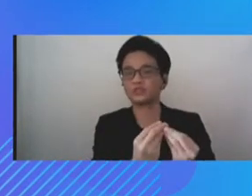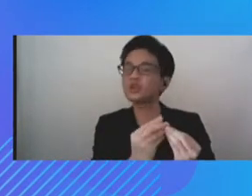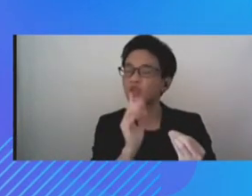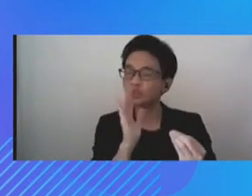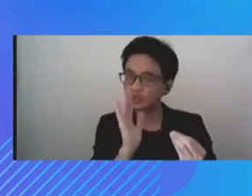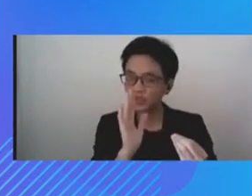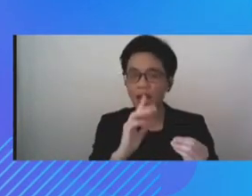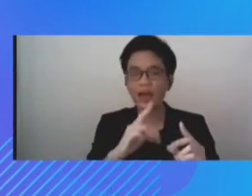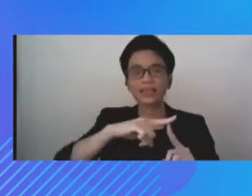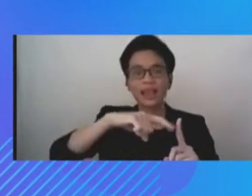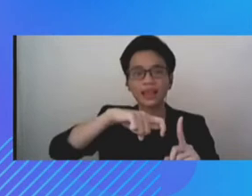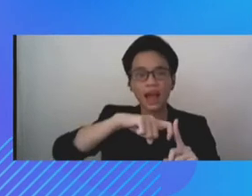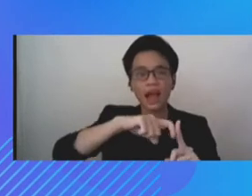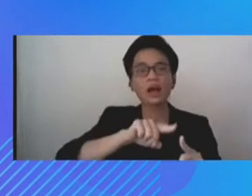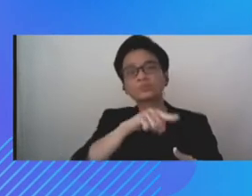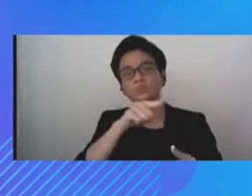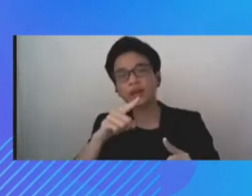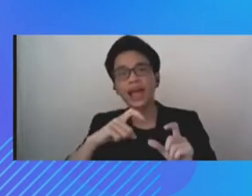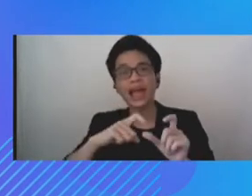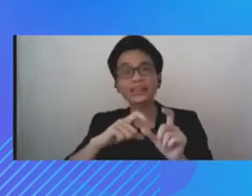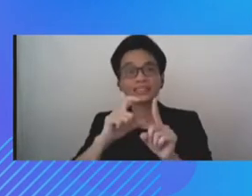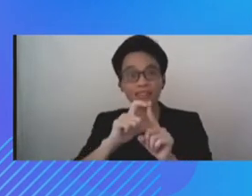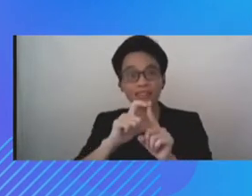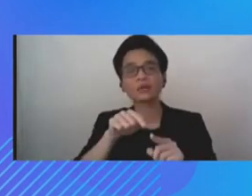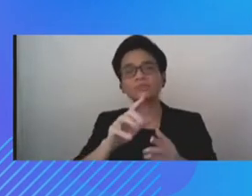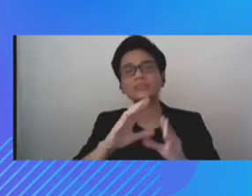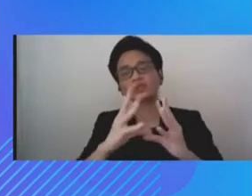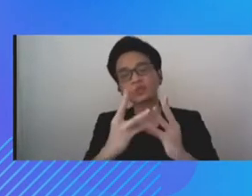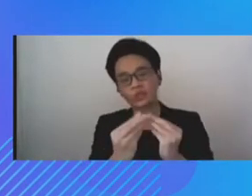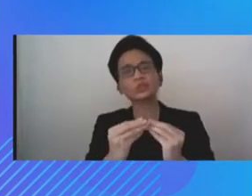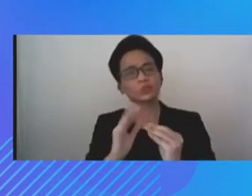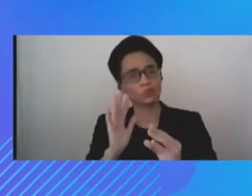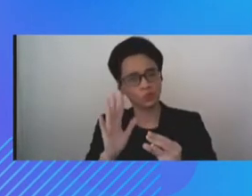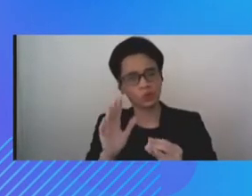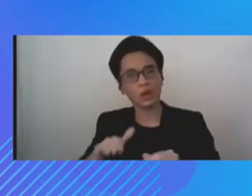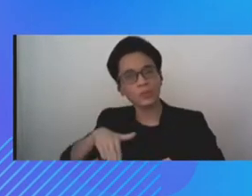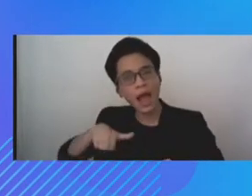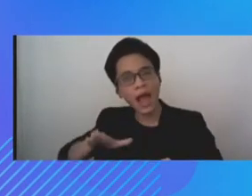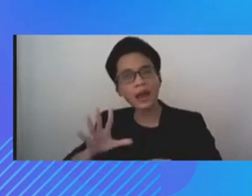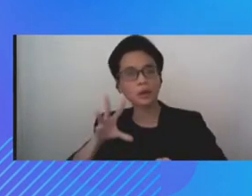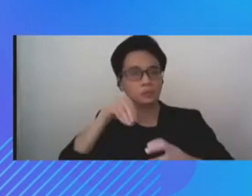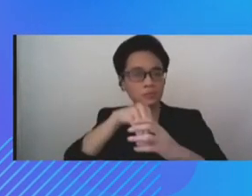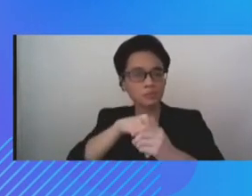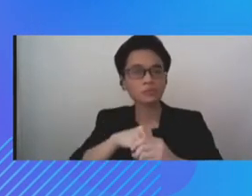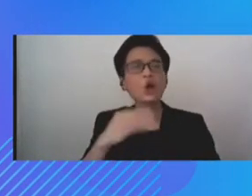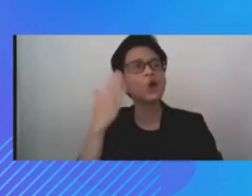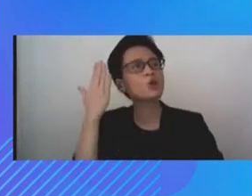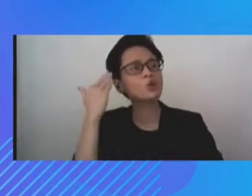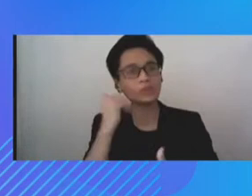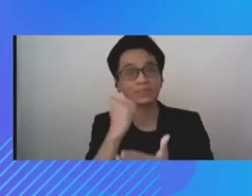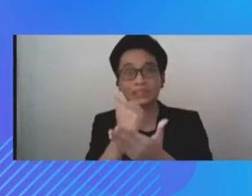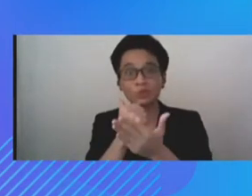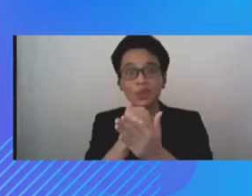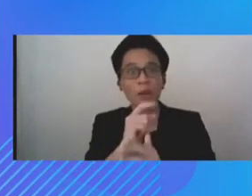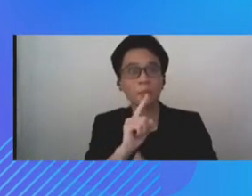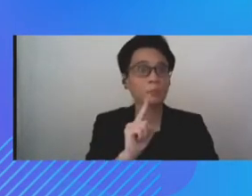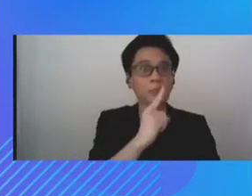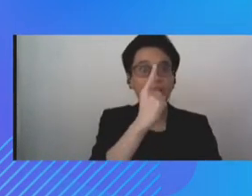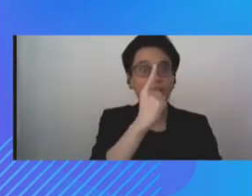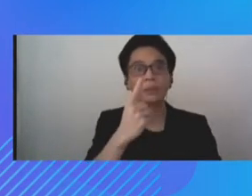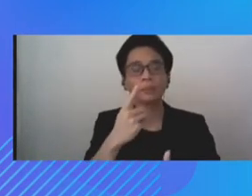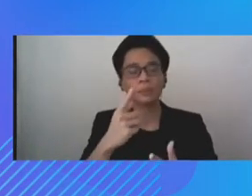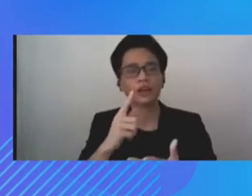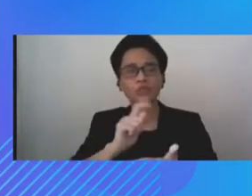SD sekarang juga di inklusi. Meskipun dulu awal sekolahnya kan memang belum punya pengalaman untuk anak disabilitas,